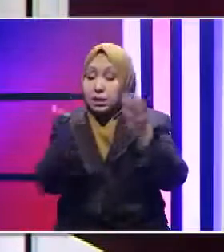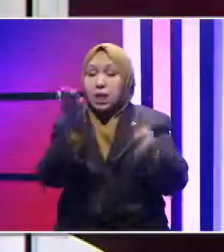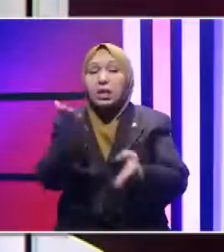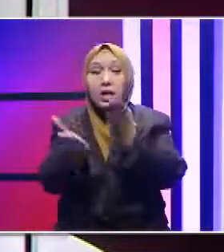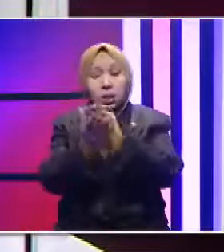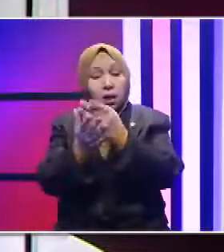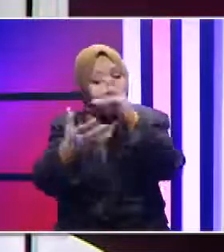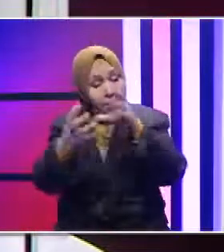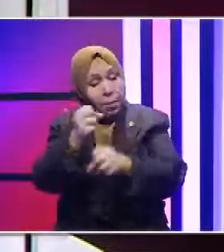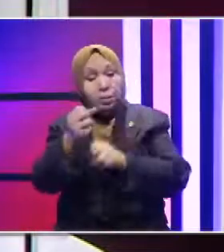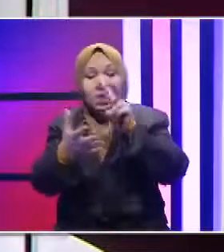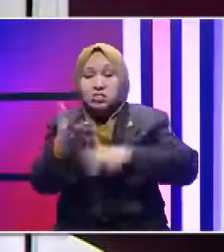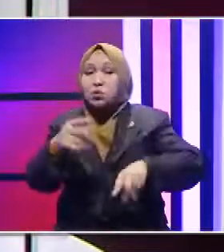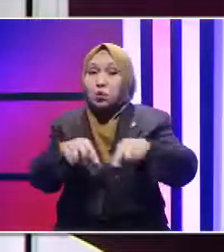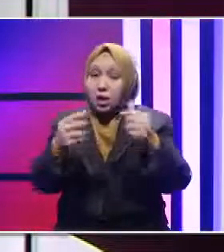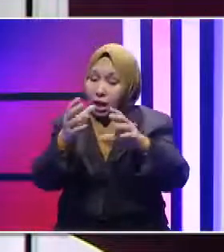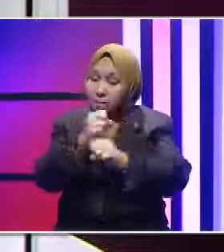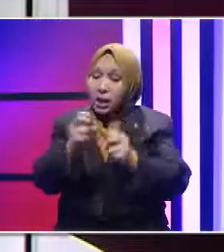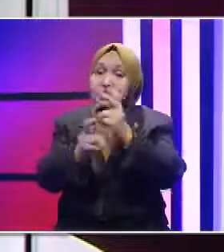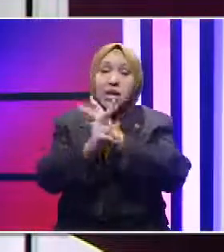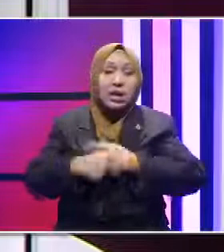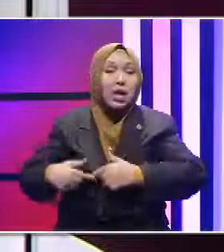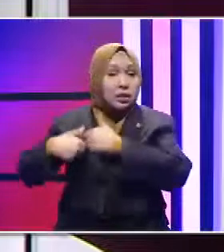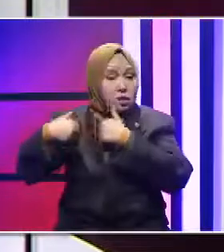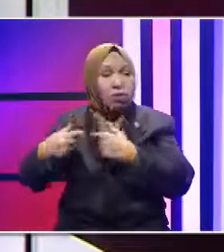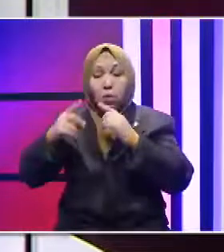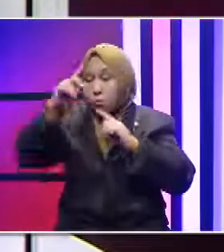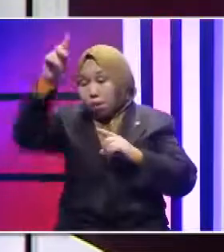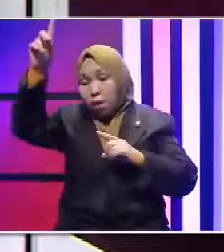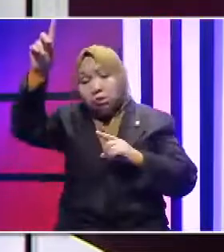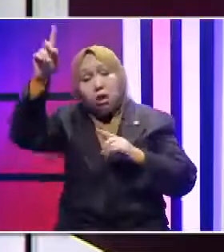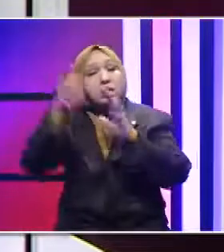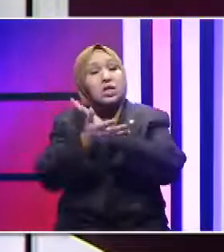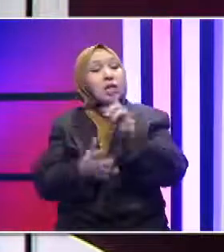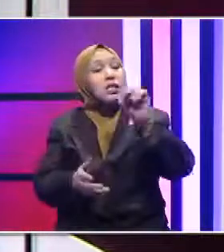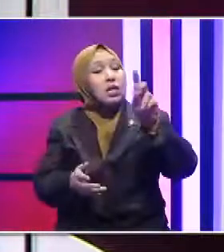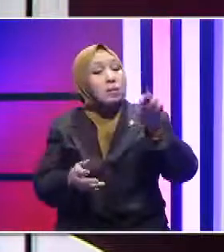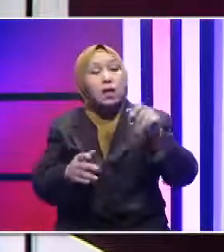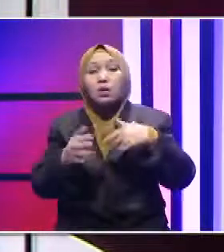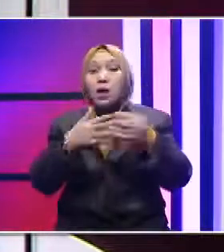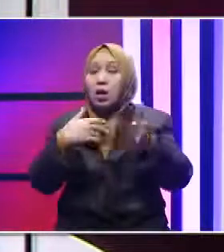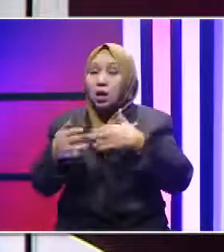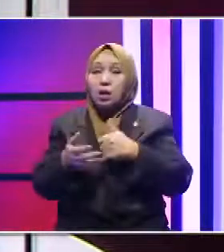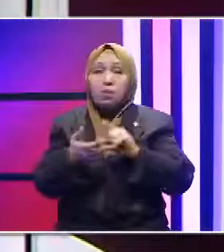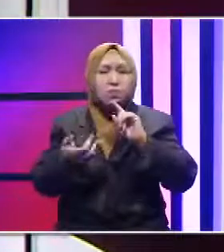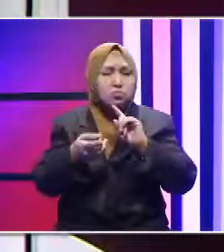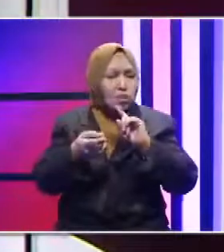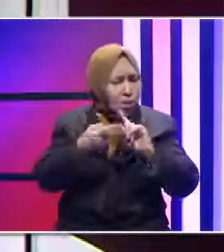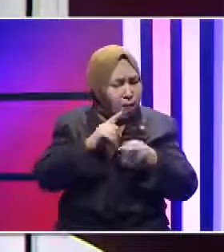dapat baca Quran, dapat jaga hati untuk buat kerana Allah. Itu adalah naim, nikmat. Walaupun sahabat